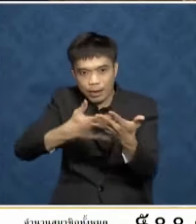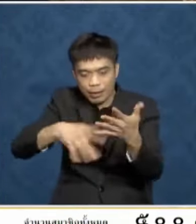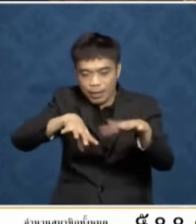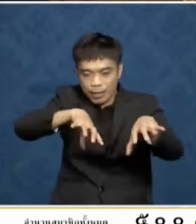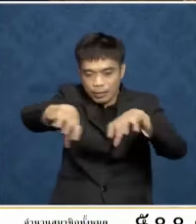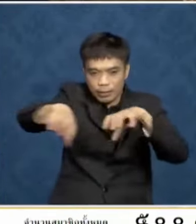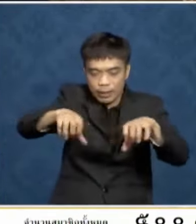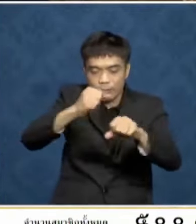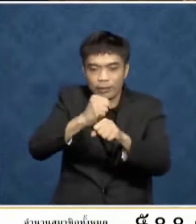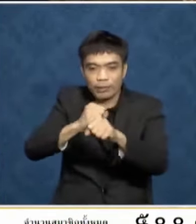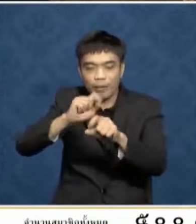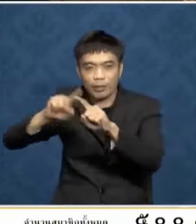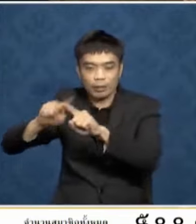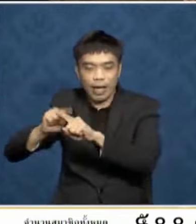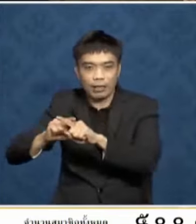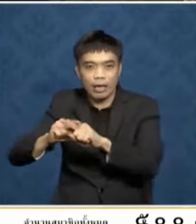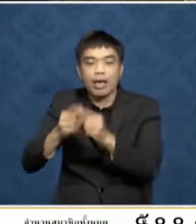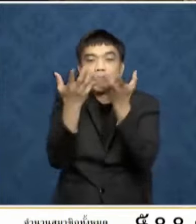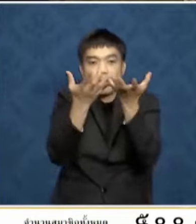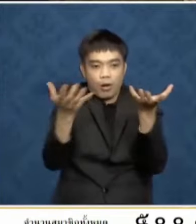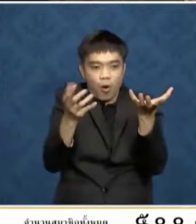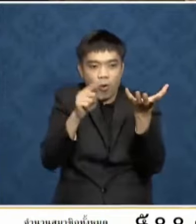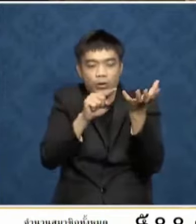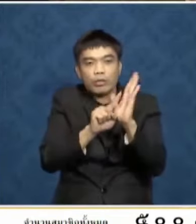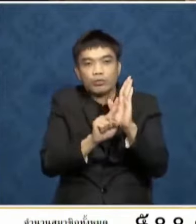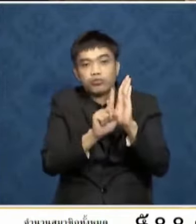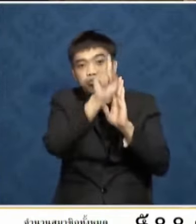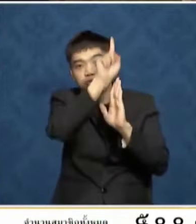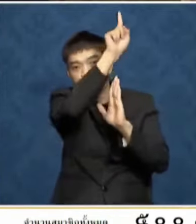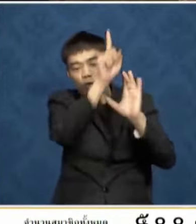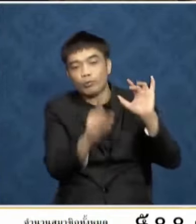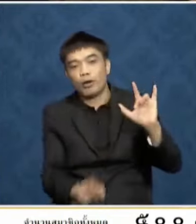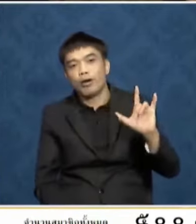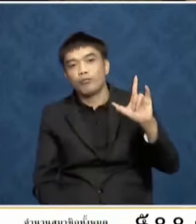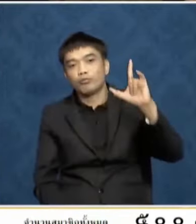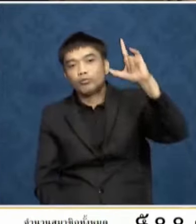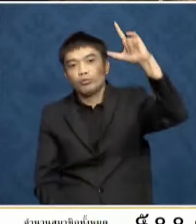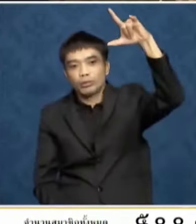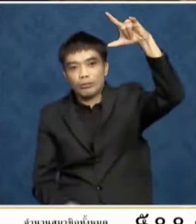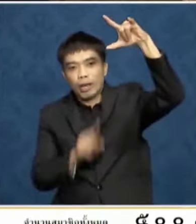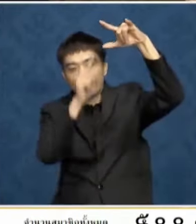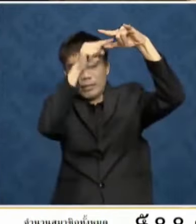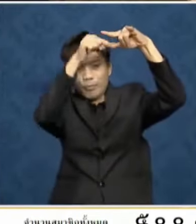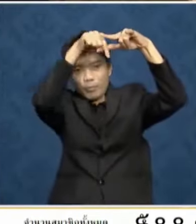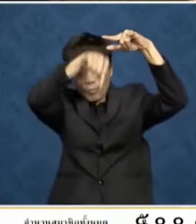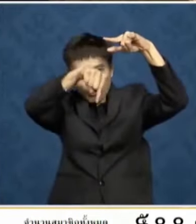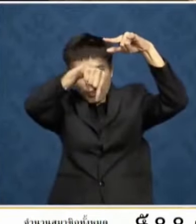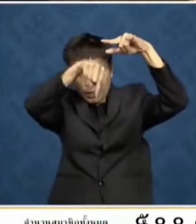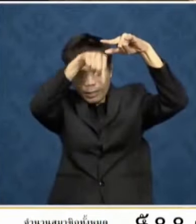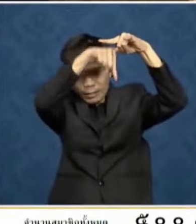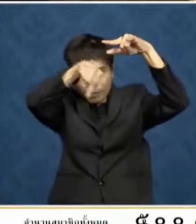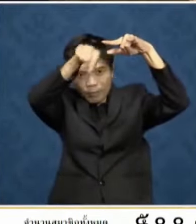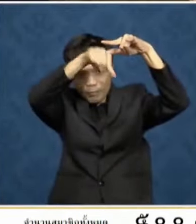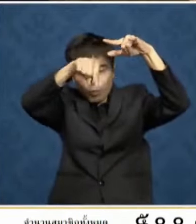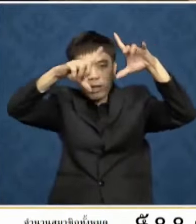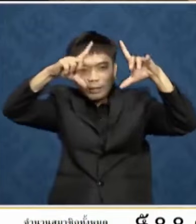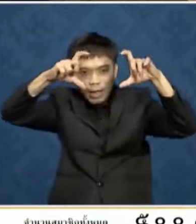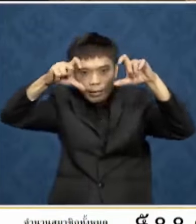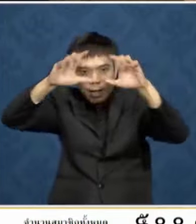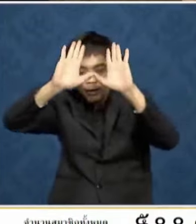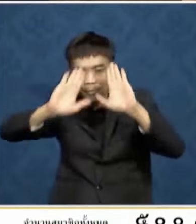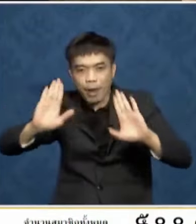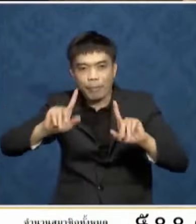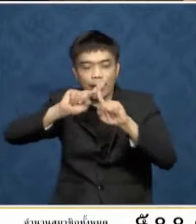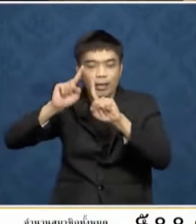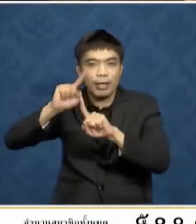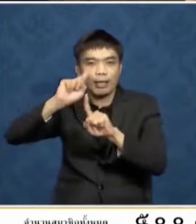Tus-่-ต่างควสามารก็ขึ้นกับุปกรณ์ี่เราติึuff right downถ้ายแบบไหนหรอระบบสื่อสารยานความผู้ไ ก็สา